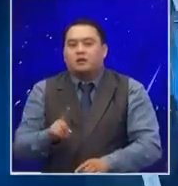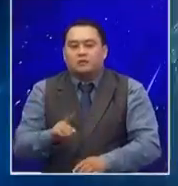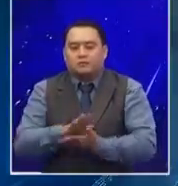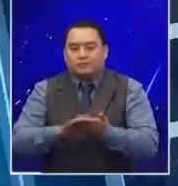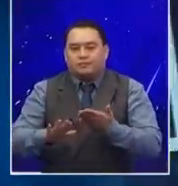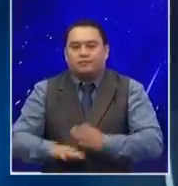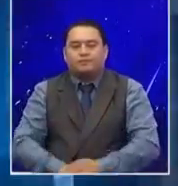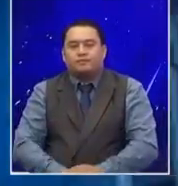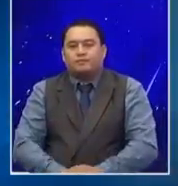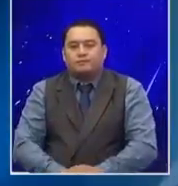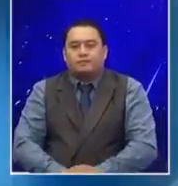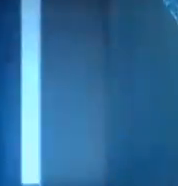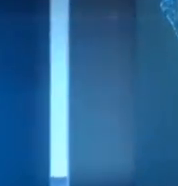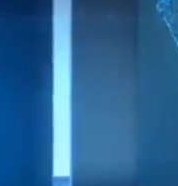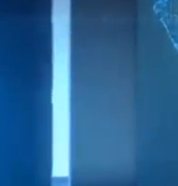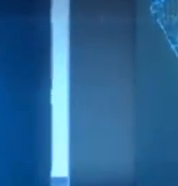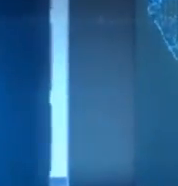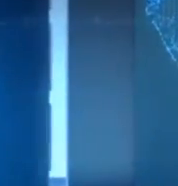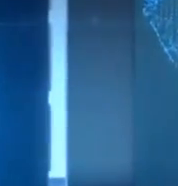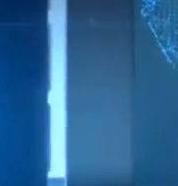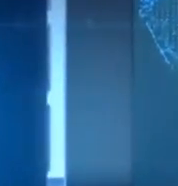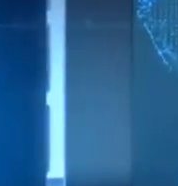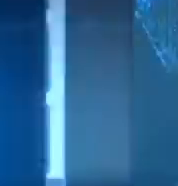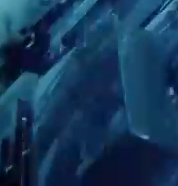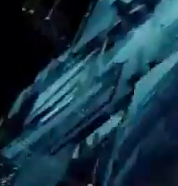Анитов, Жаслан Шенкенже, телеканал ЖЦУ.